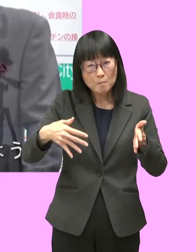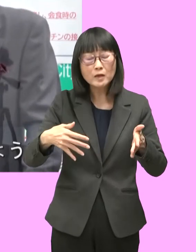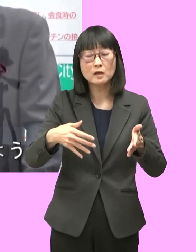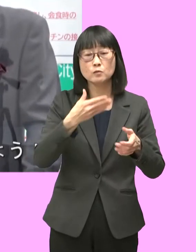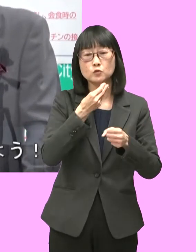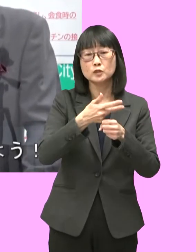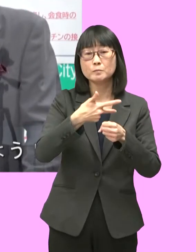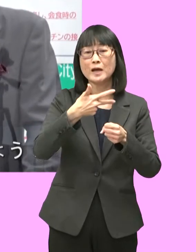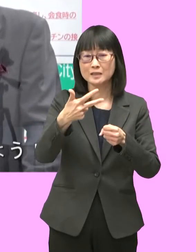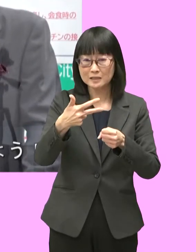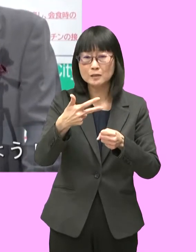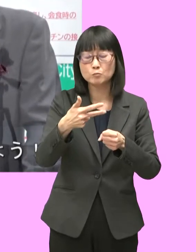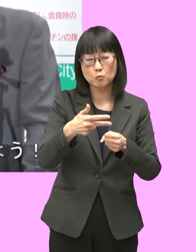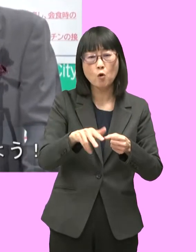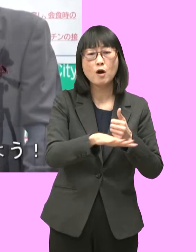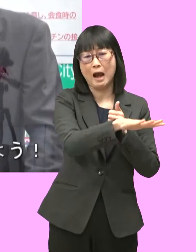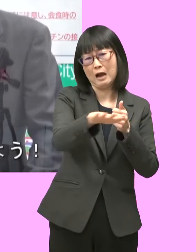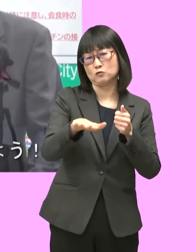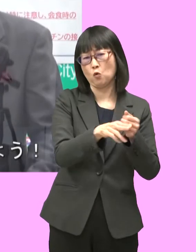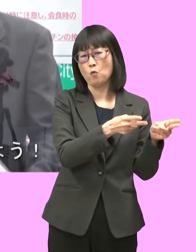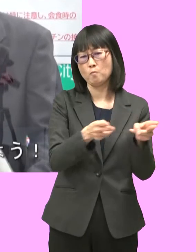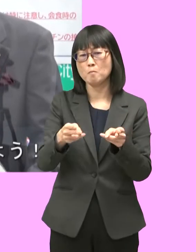ては